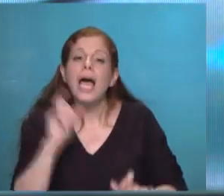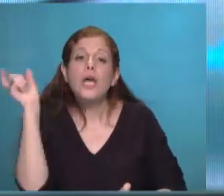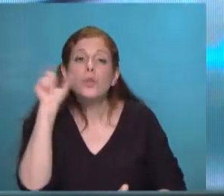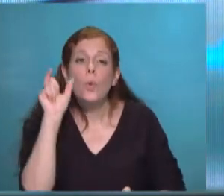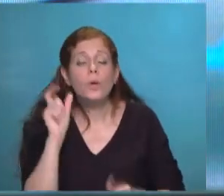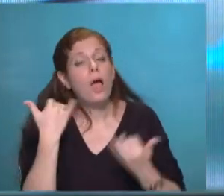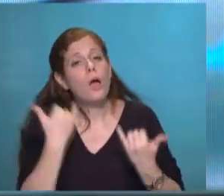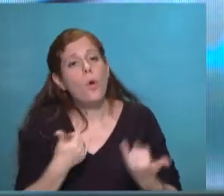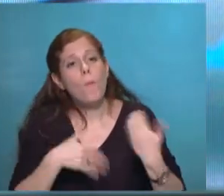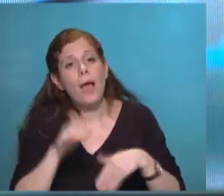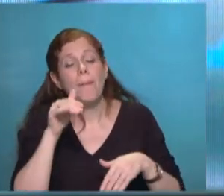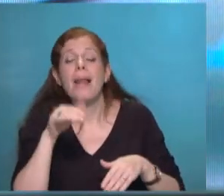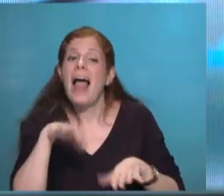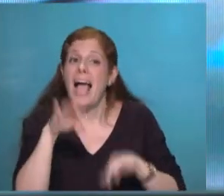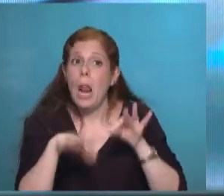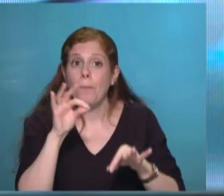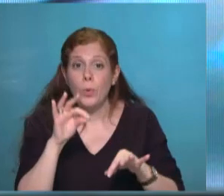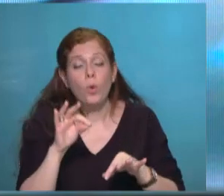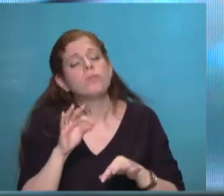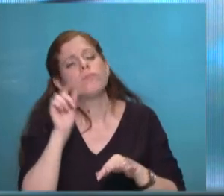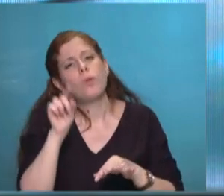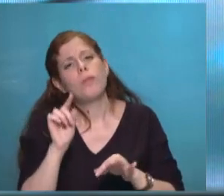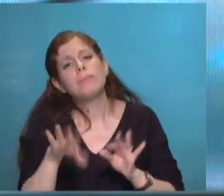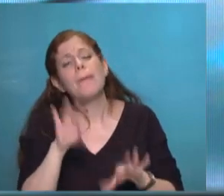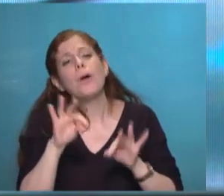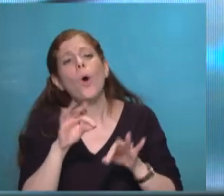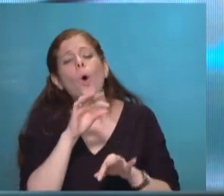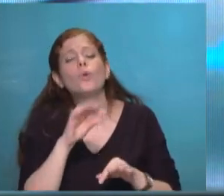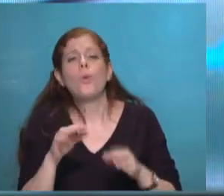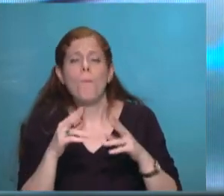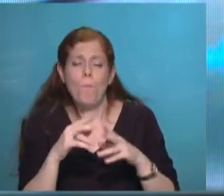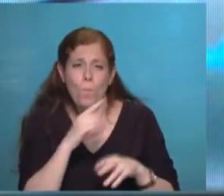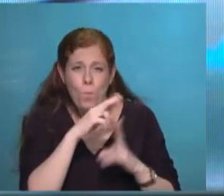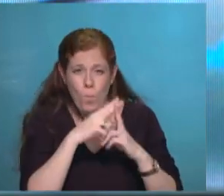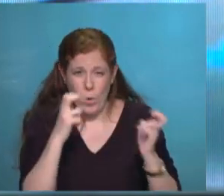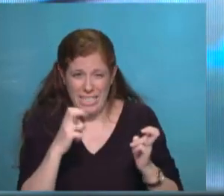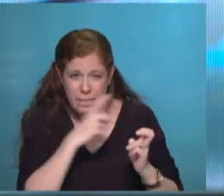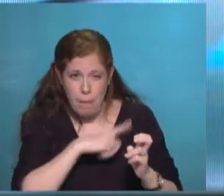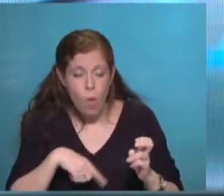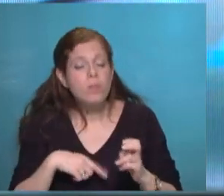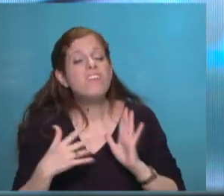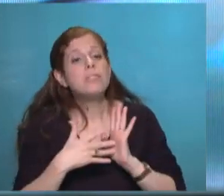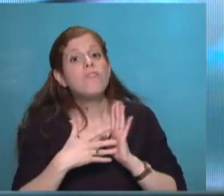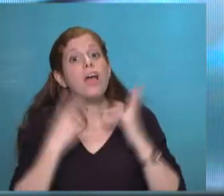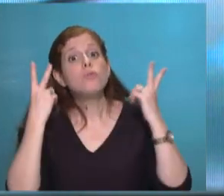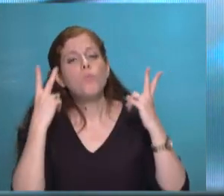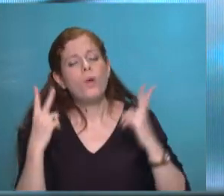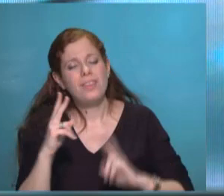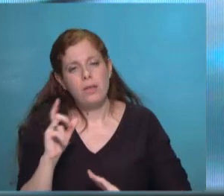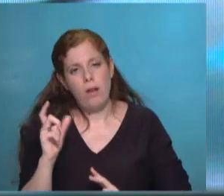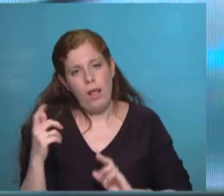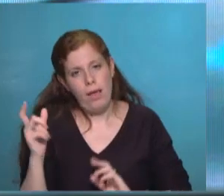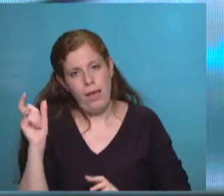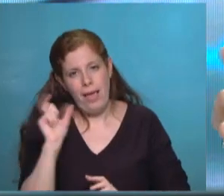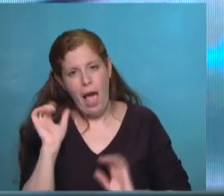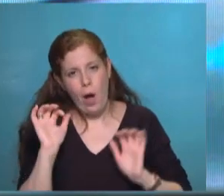היום לקלפיות, אמנם מדובר בבחירות מוניציפליות, אבל זה מבחן כוח משמעותי מאוד לארדואן,